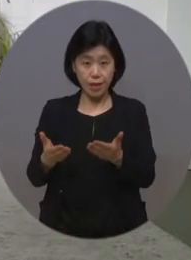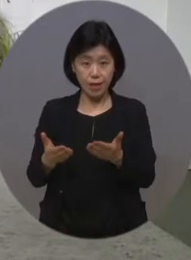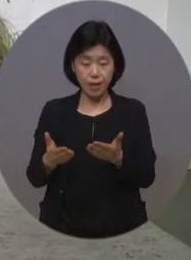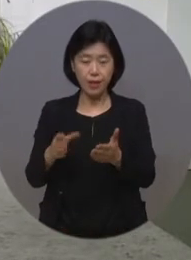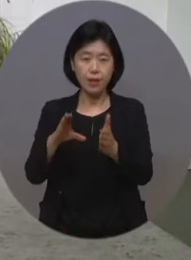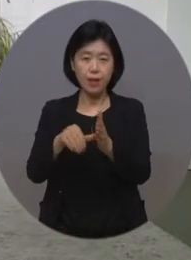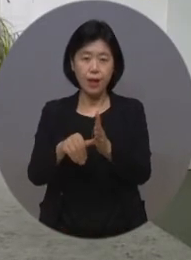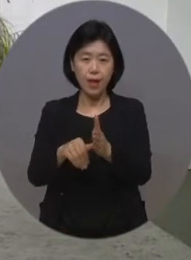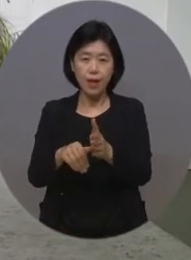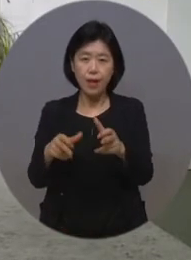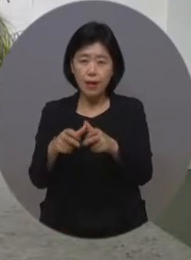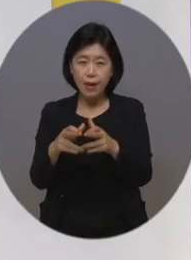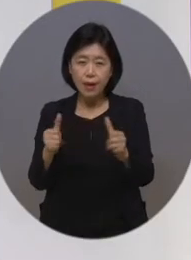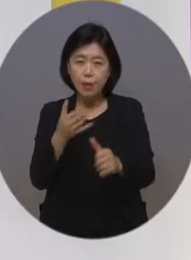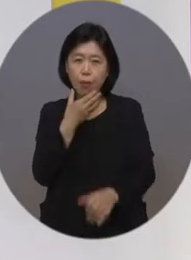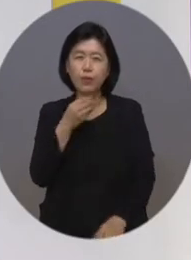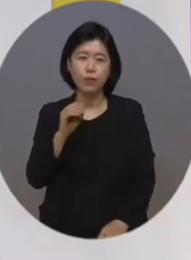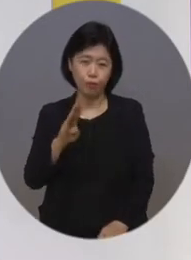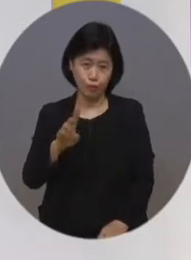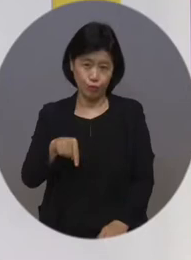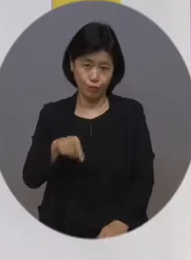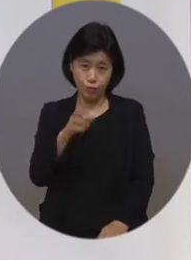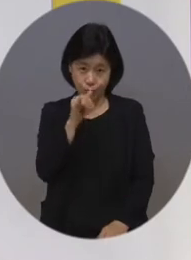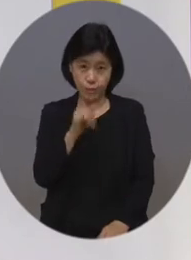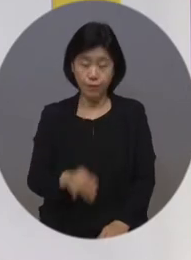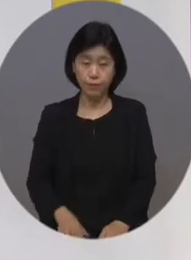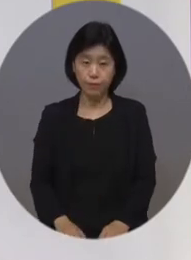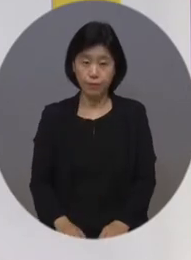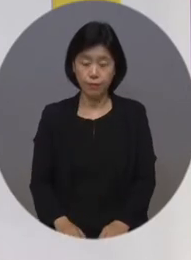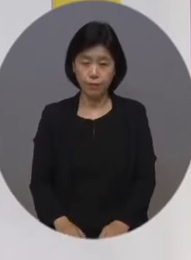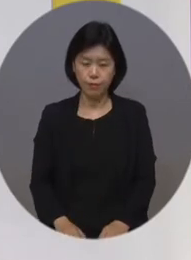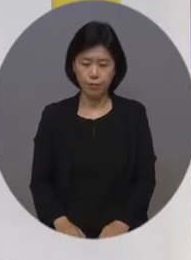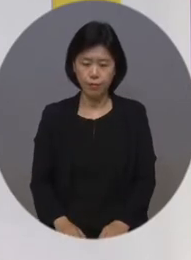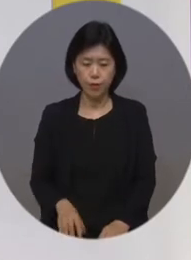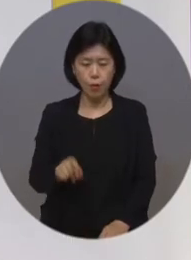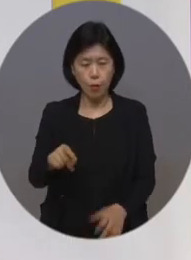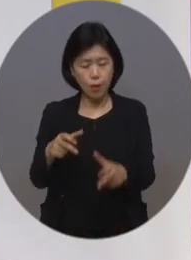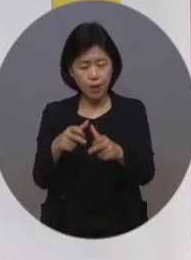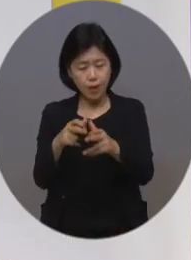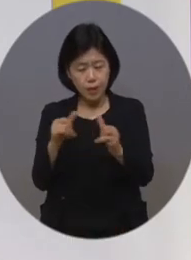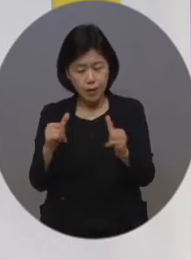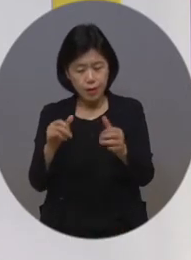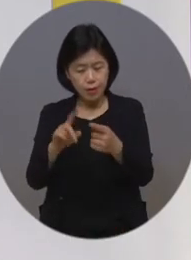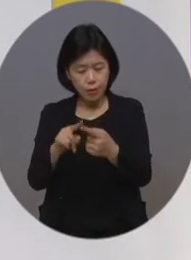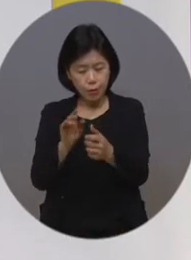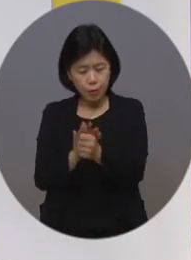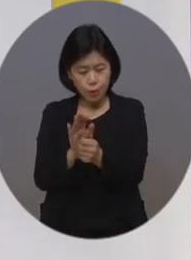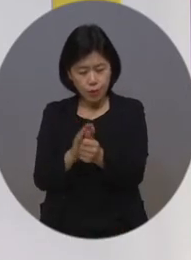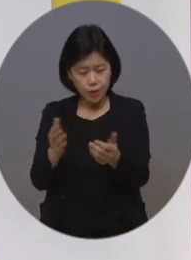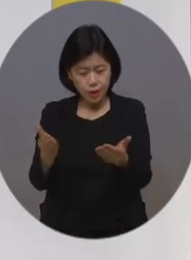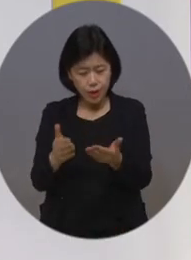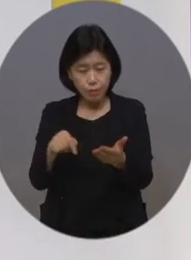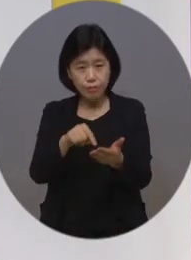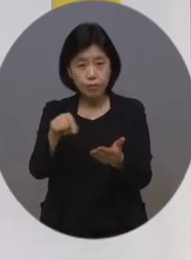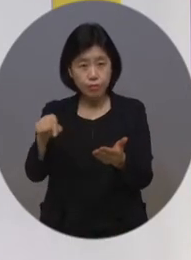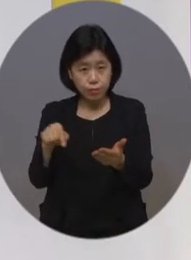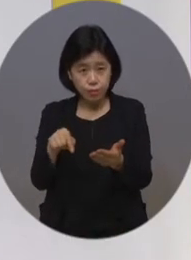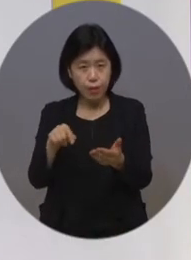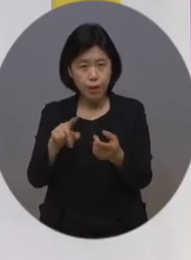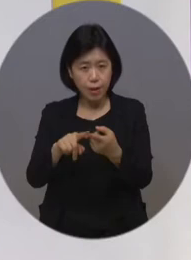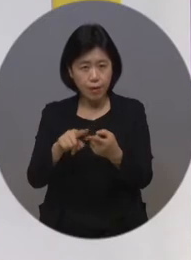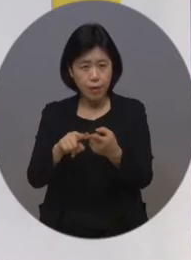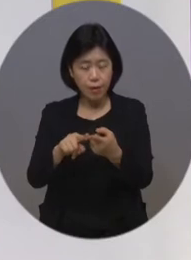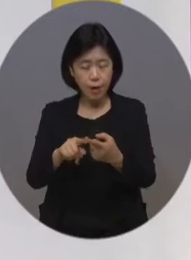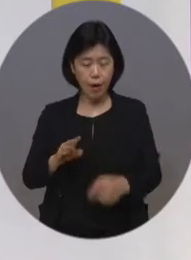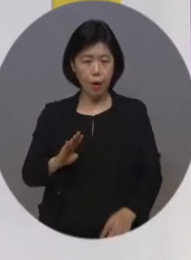복지 업무를 다루는 것인데요 4 아무래도 비장애인이 하는 것보다는 4 장애인이 공감도 더 잘하고 4 혈